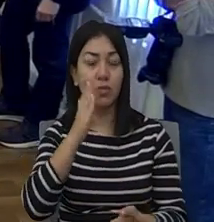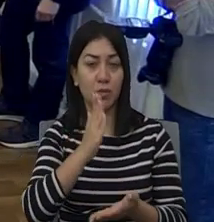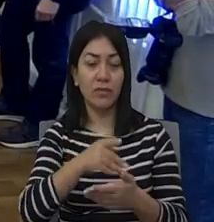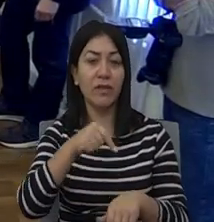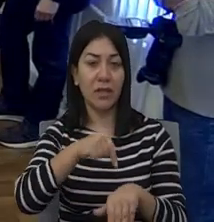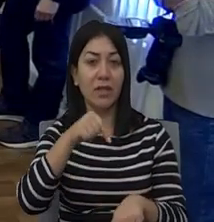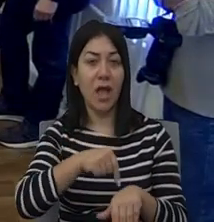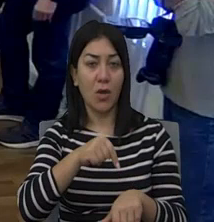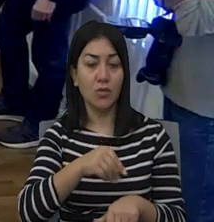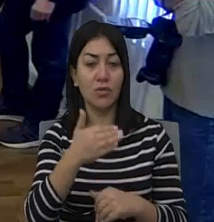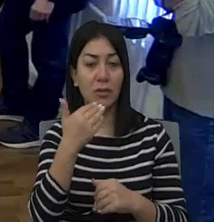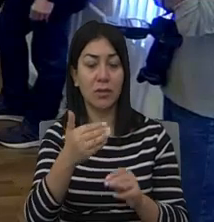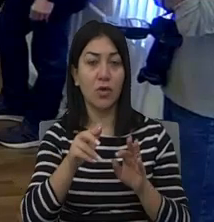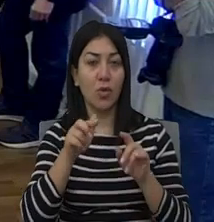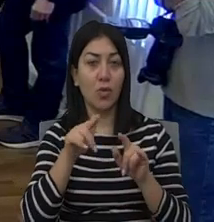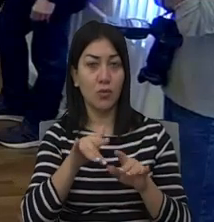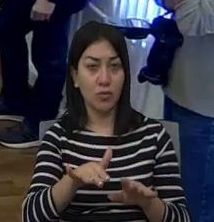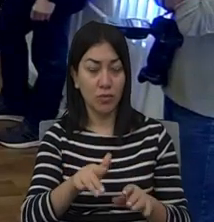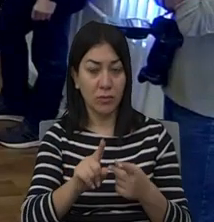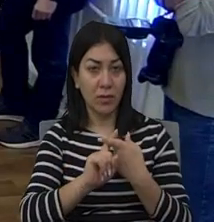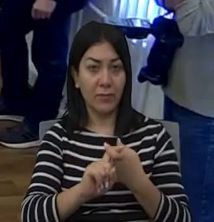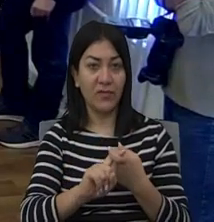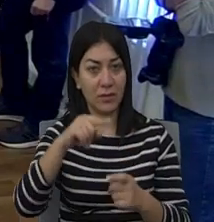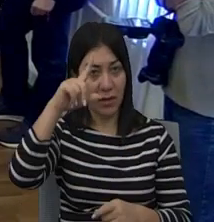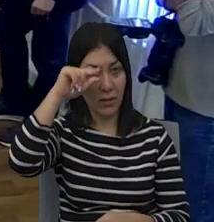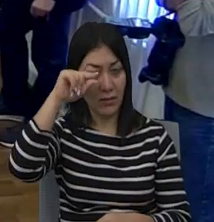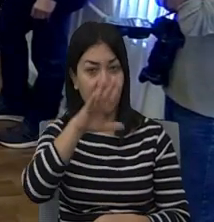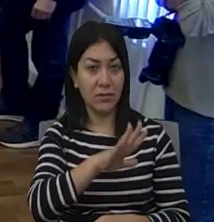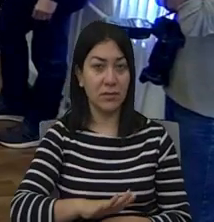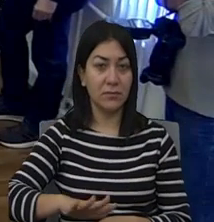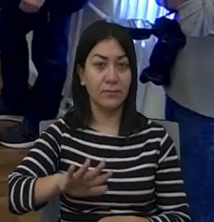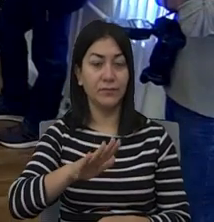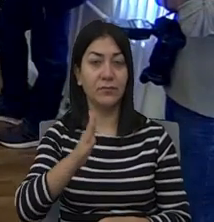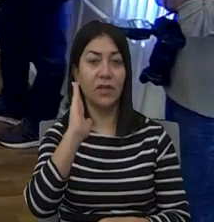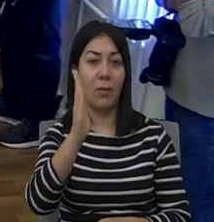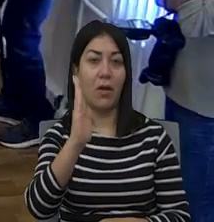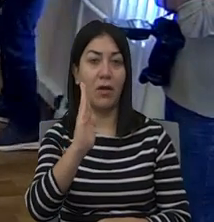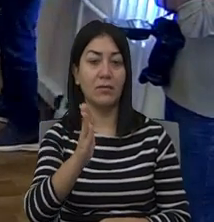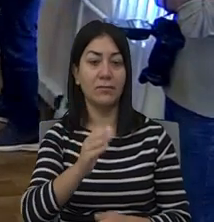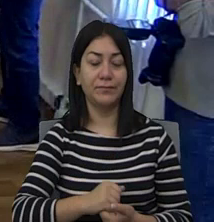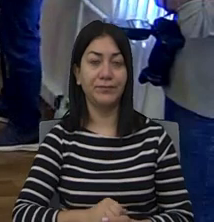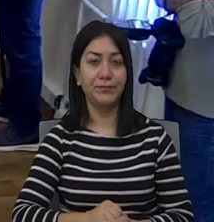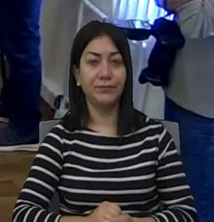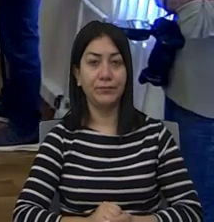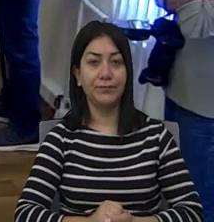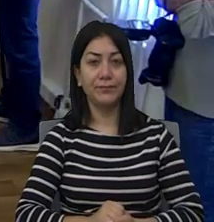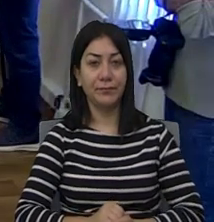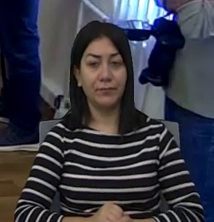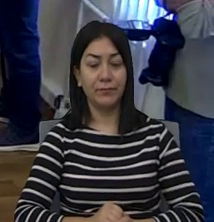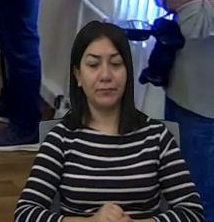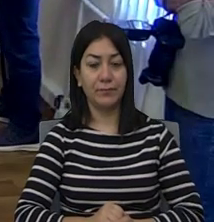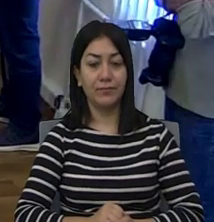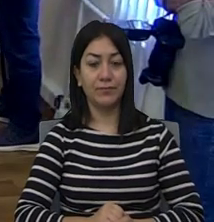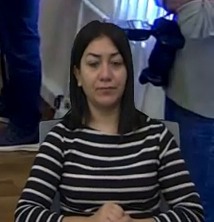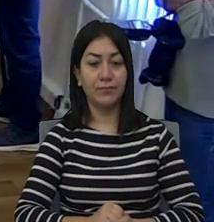որ իրենց գործունեությունը ցե կախված Հայաստանի Հանրապետության ապագան։ So we can state clearly